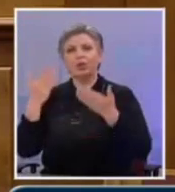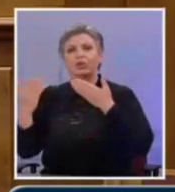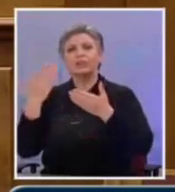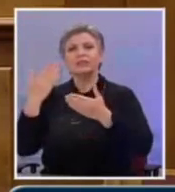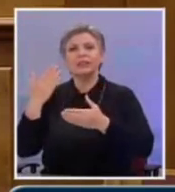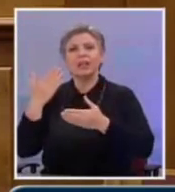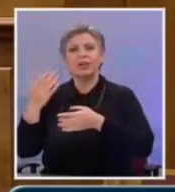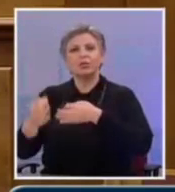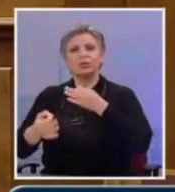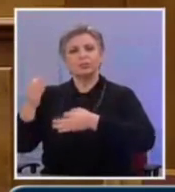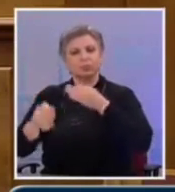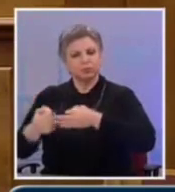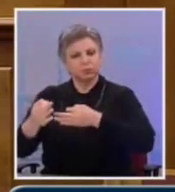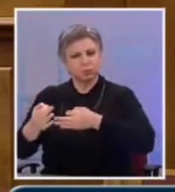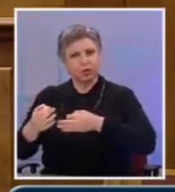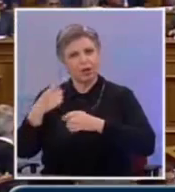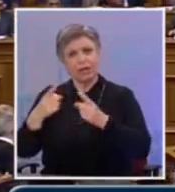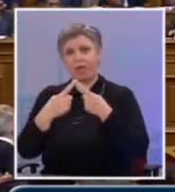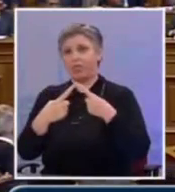αποδείξει ότι δεν το θέλετε.